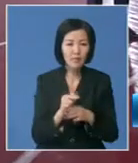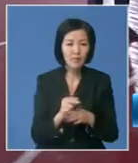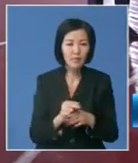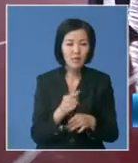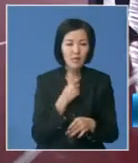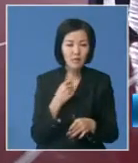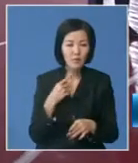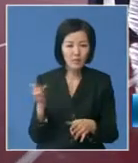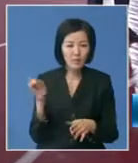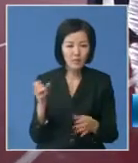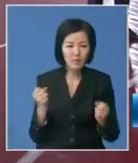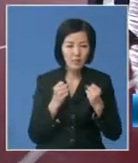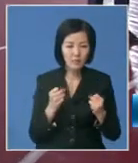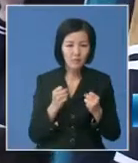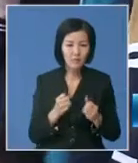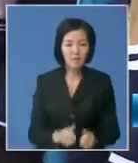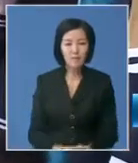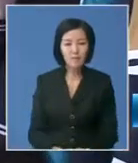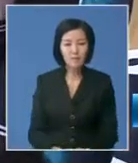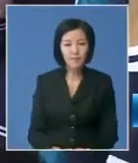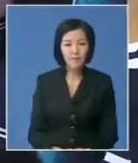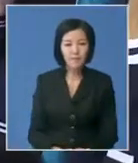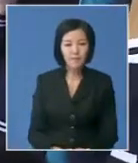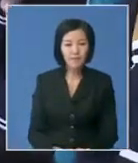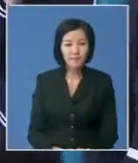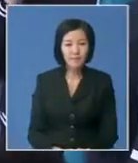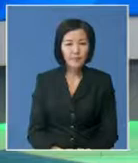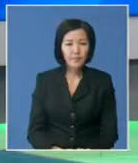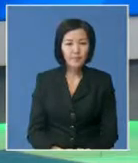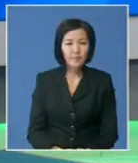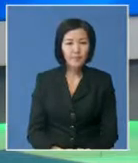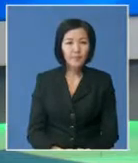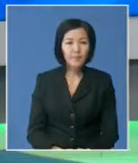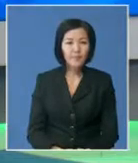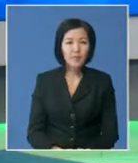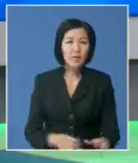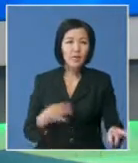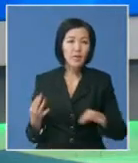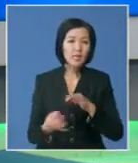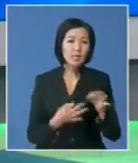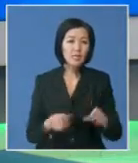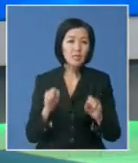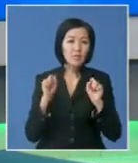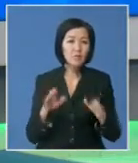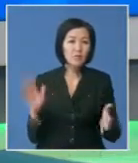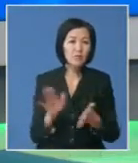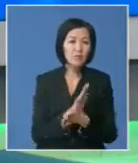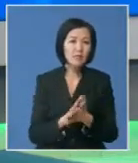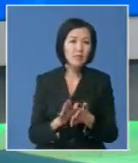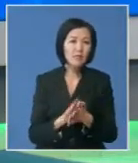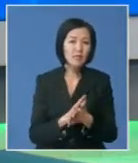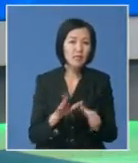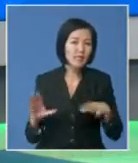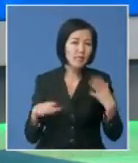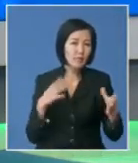фана ань этого хоббит кадрах man телеканал шитсу она lines и смогут бесплатно заниматься